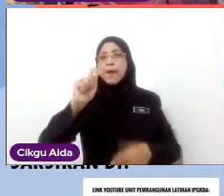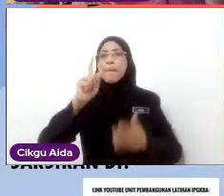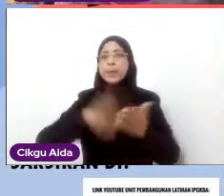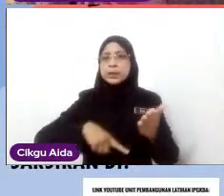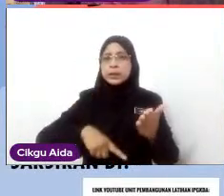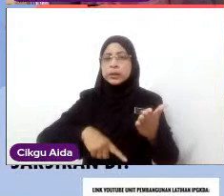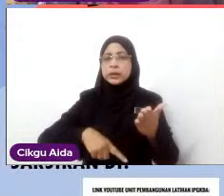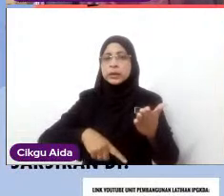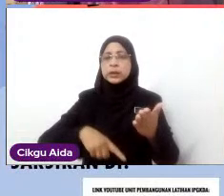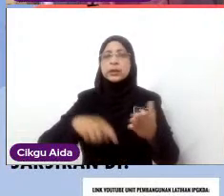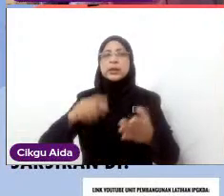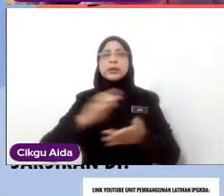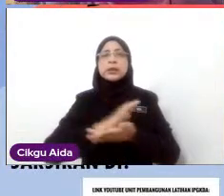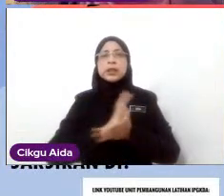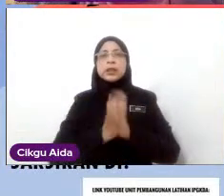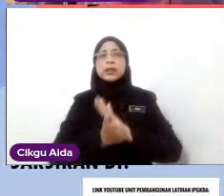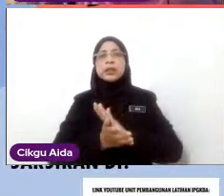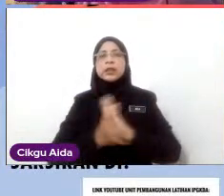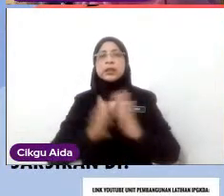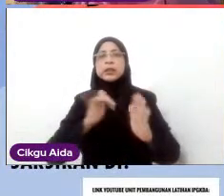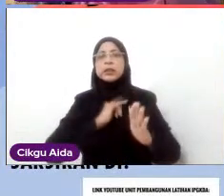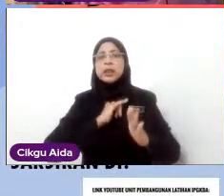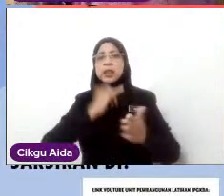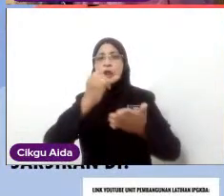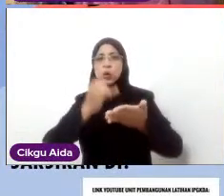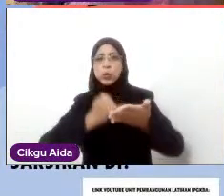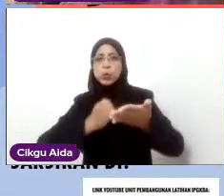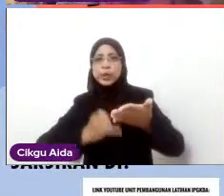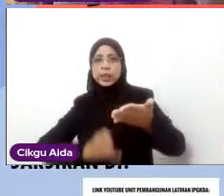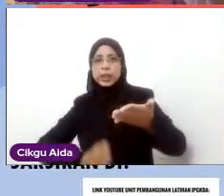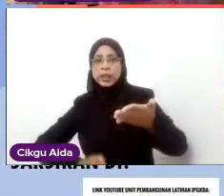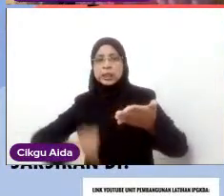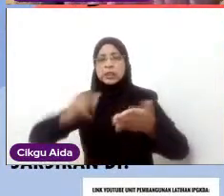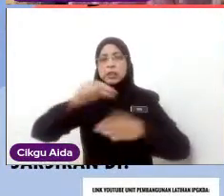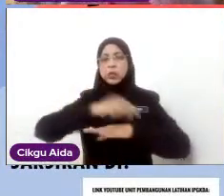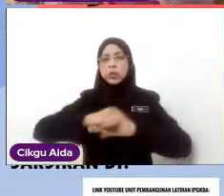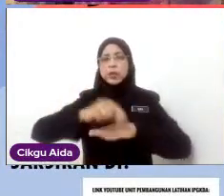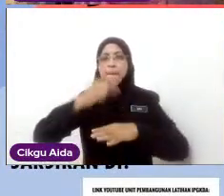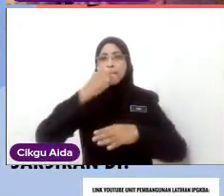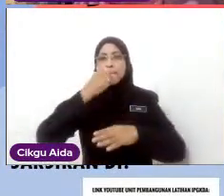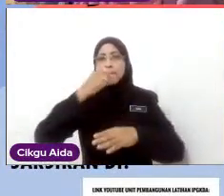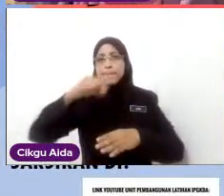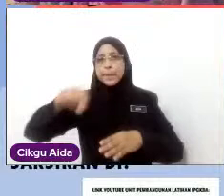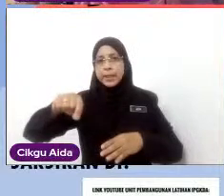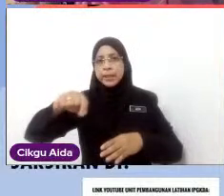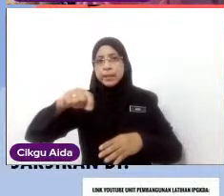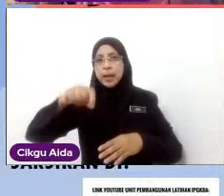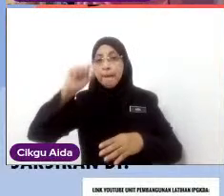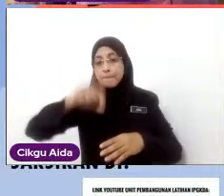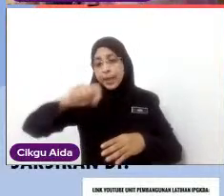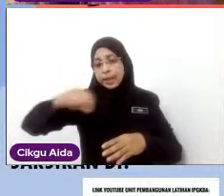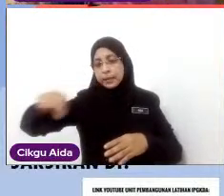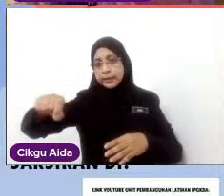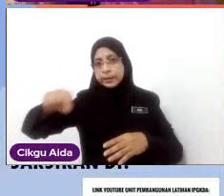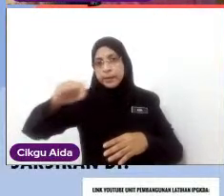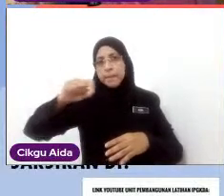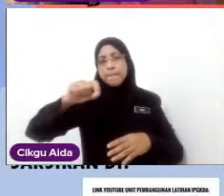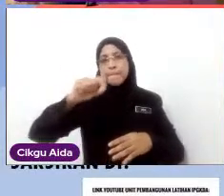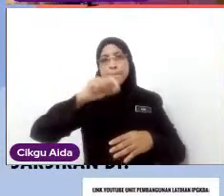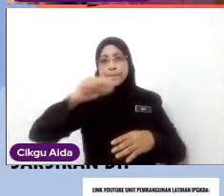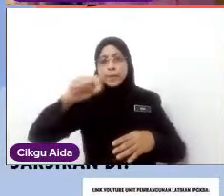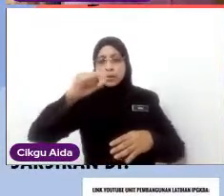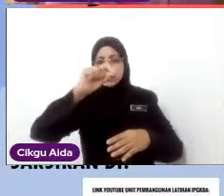saya lukis guna marker pen biar dia nampak jelas dan dia dapat hasilkan graf sama macam murid